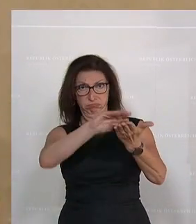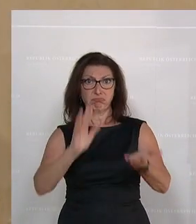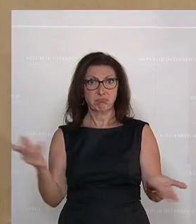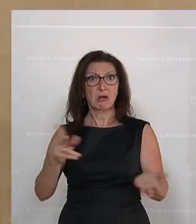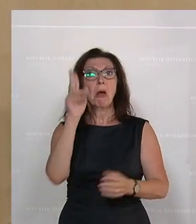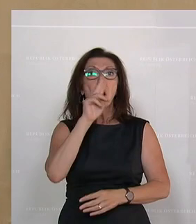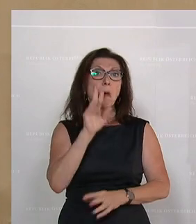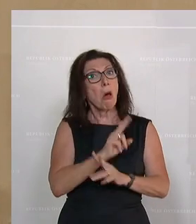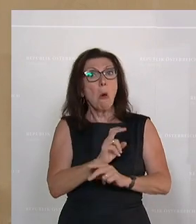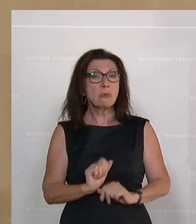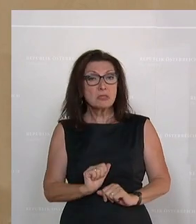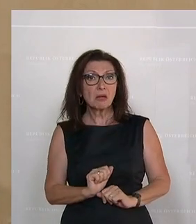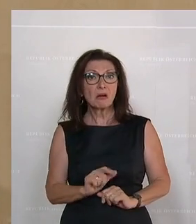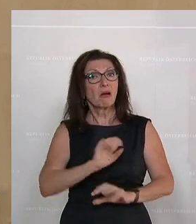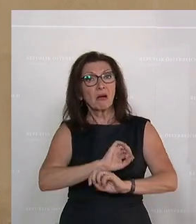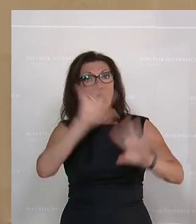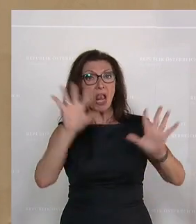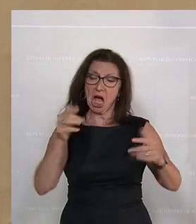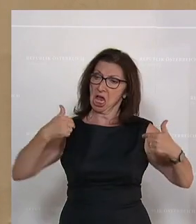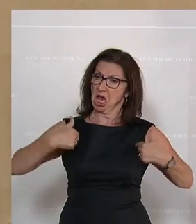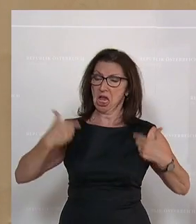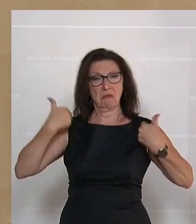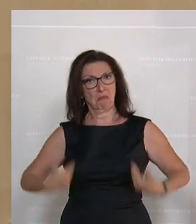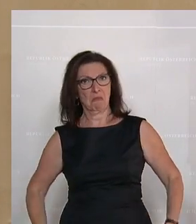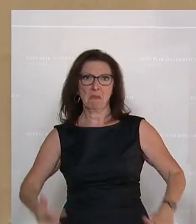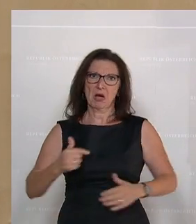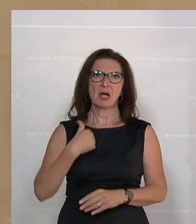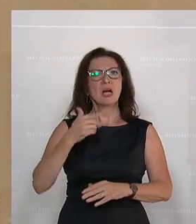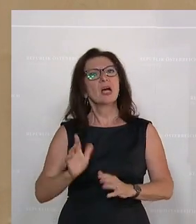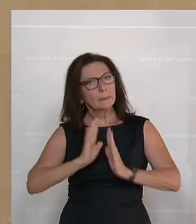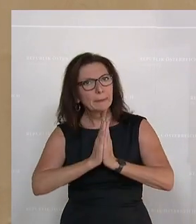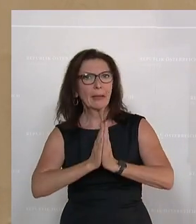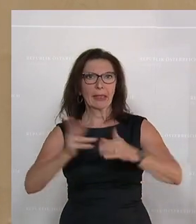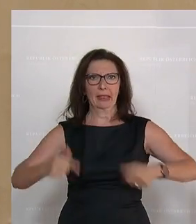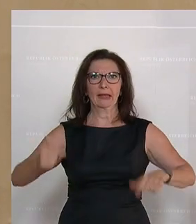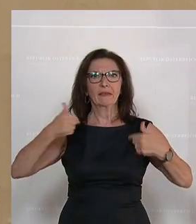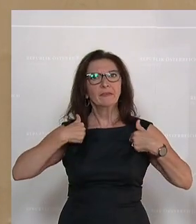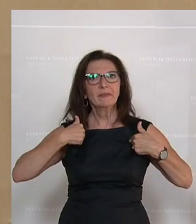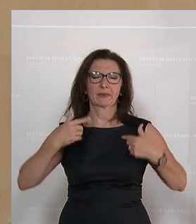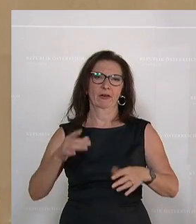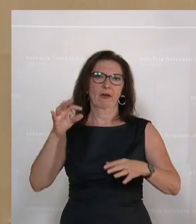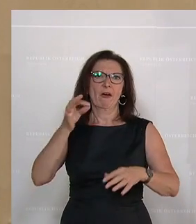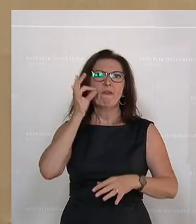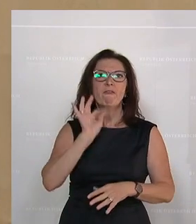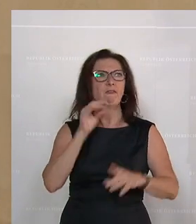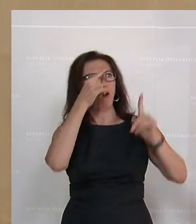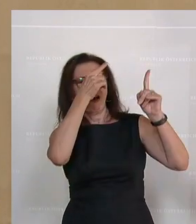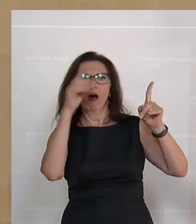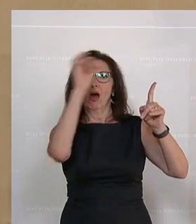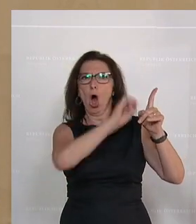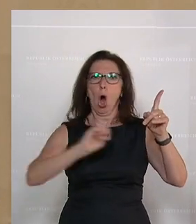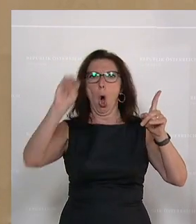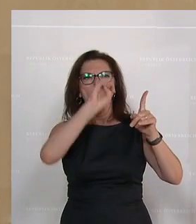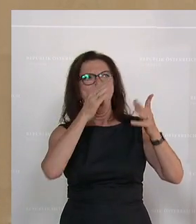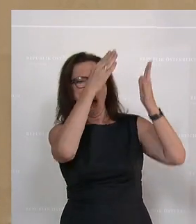österreicher vollkommen klar mir karl hammer mir bitte schön sind die rockzipfel der front allein unter frauen zb chefin